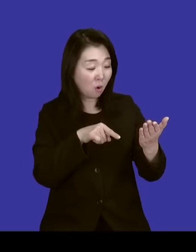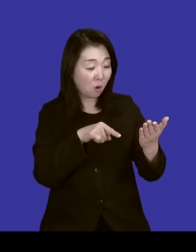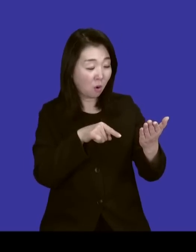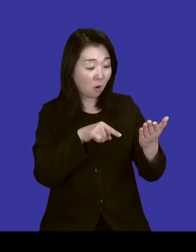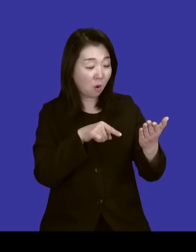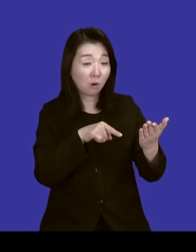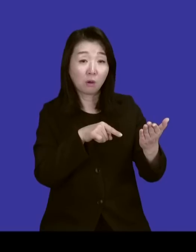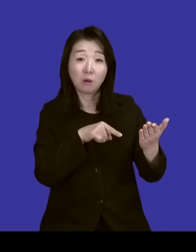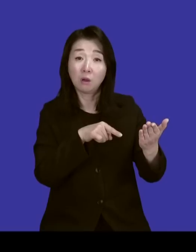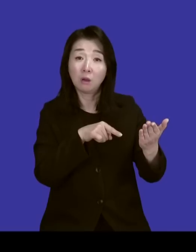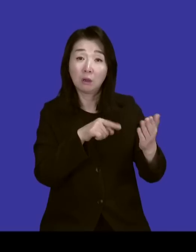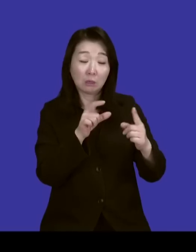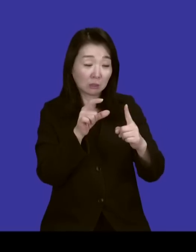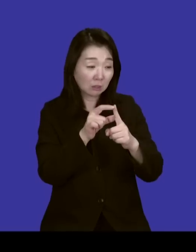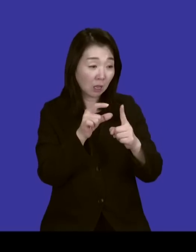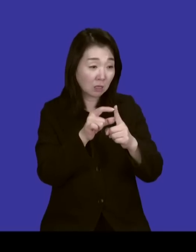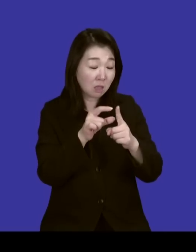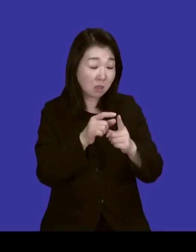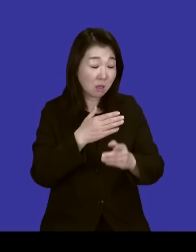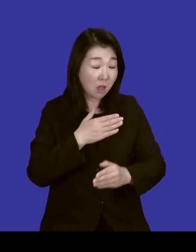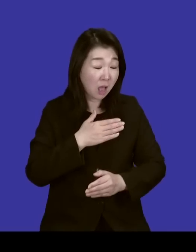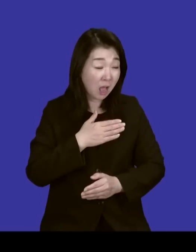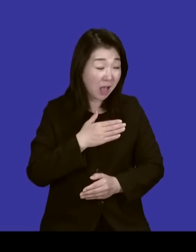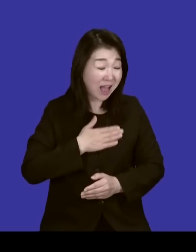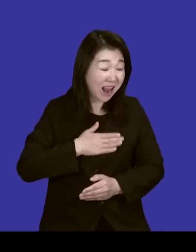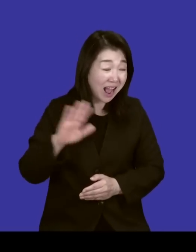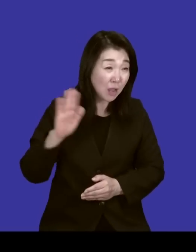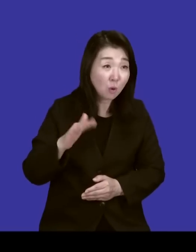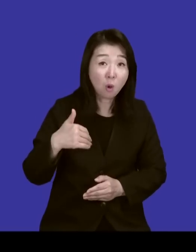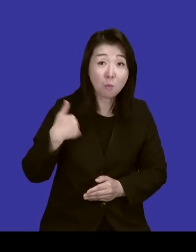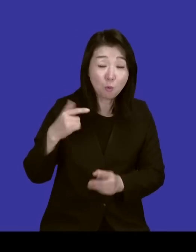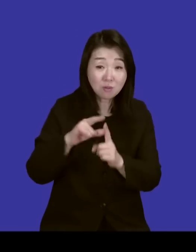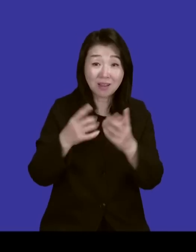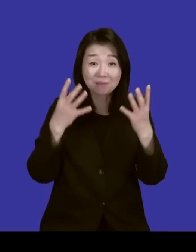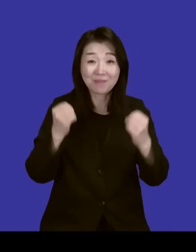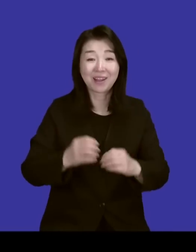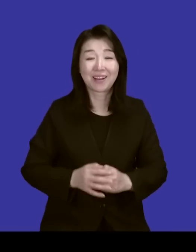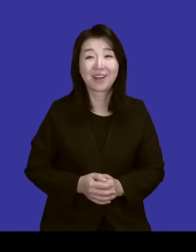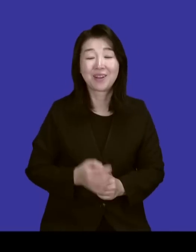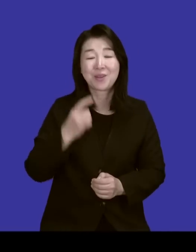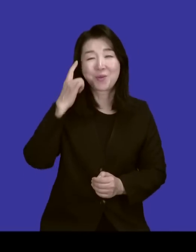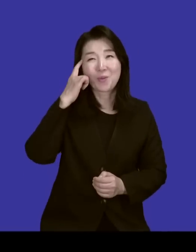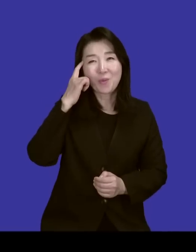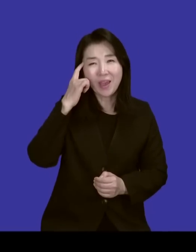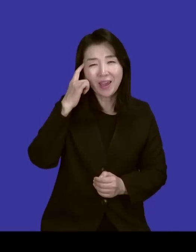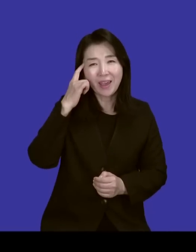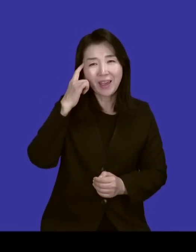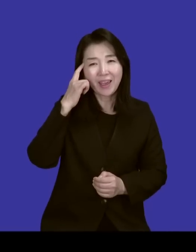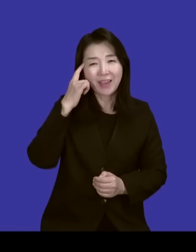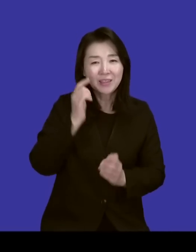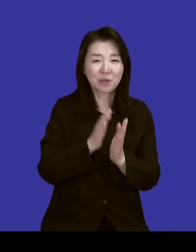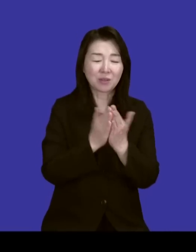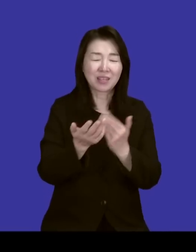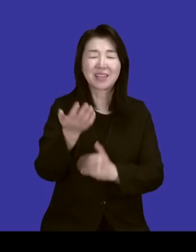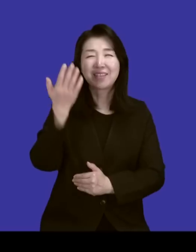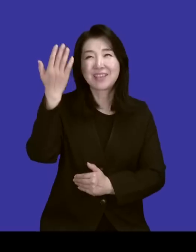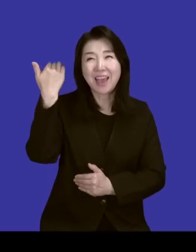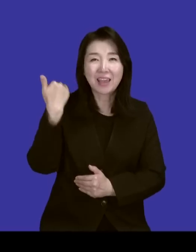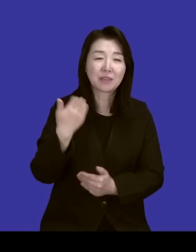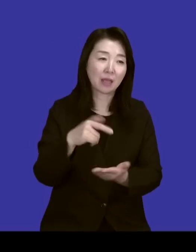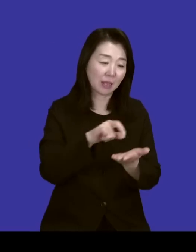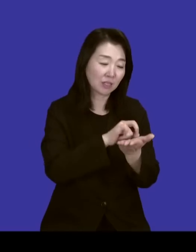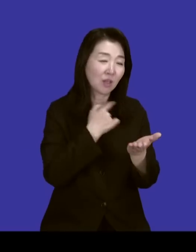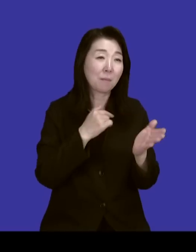단어를 모르는 단어가 아는 단어보다 더 많아요. 예. 예. 왜냐하면 그 철로 역정이 옛날에 쓰여진 책이라 예. 영어도 고체가